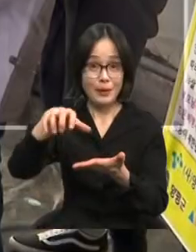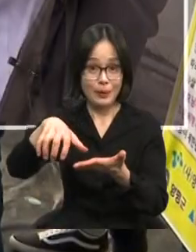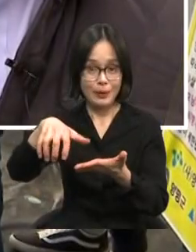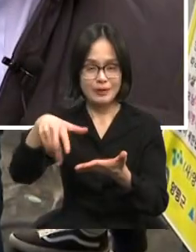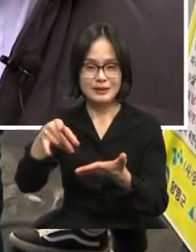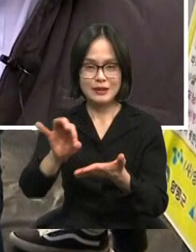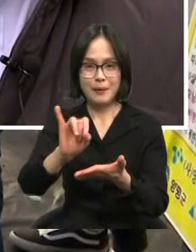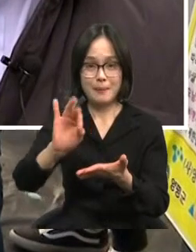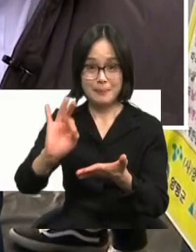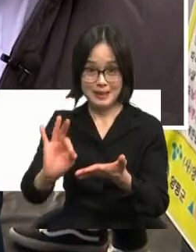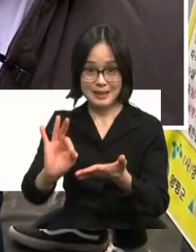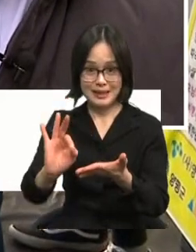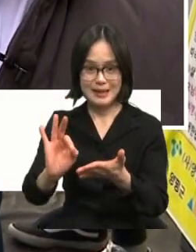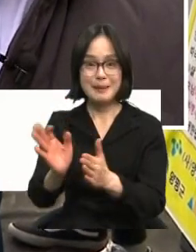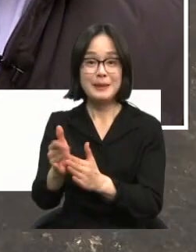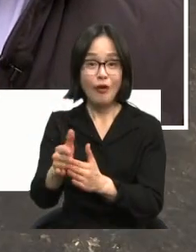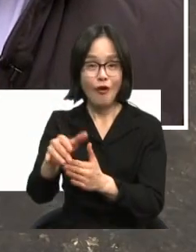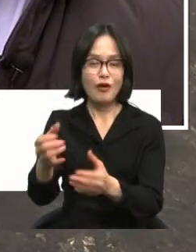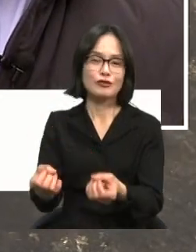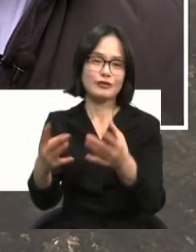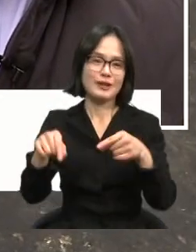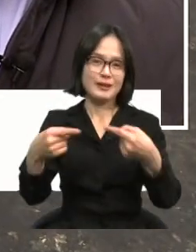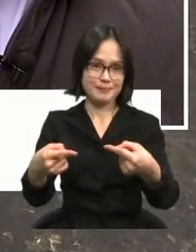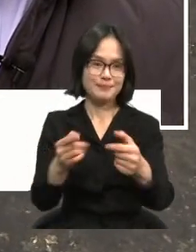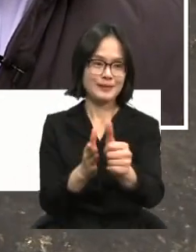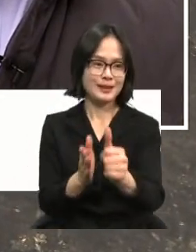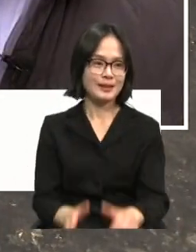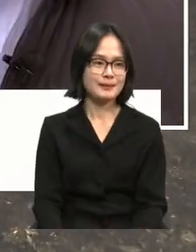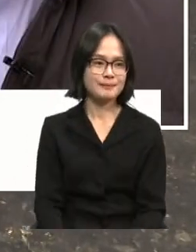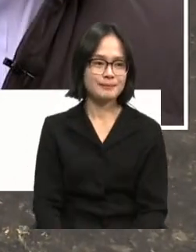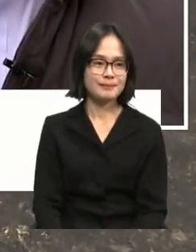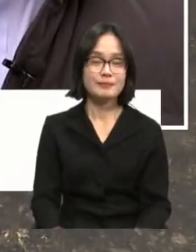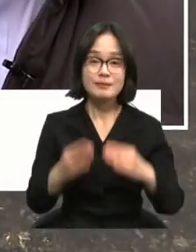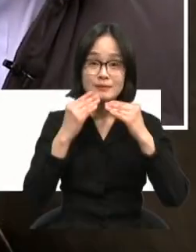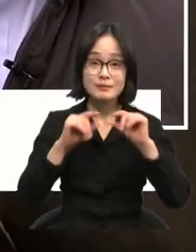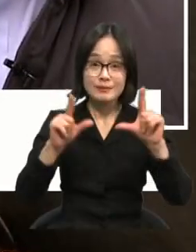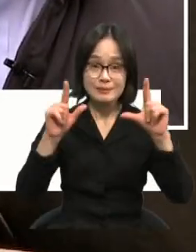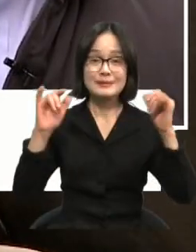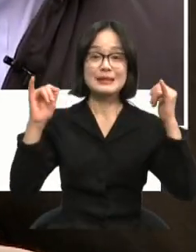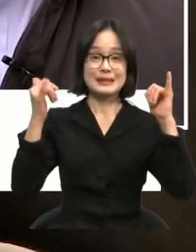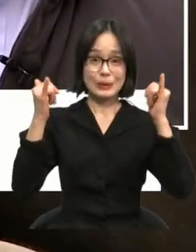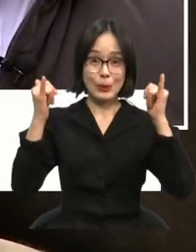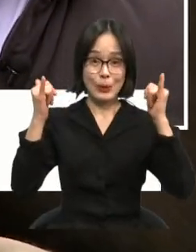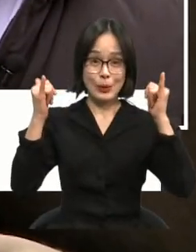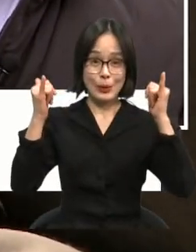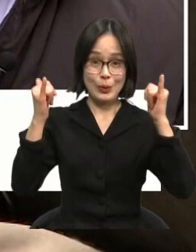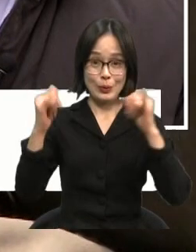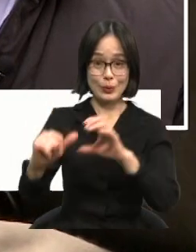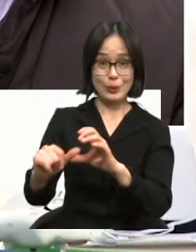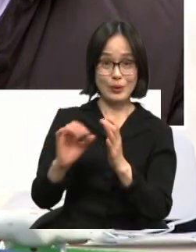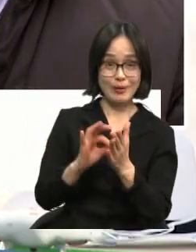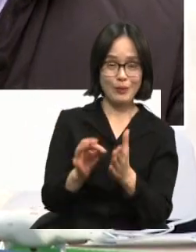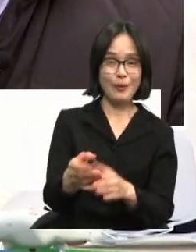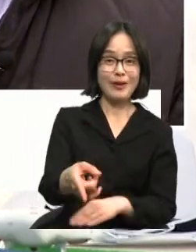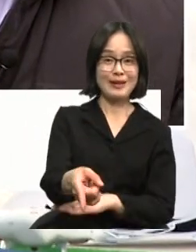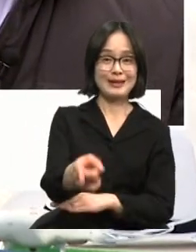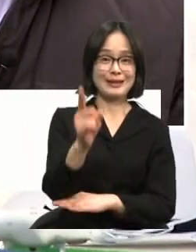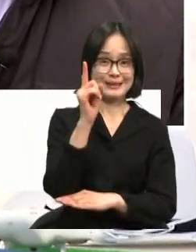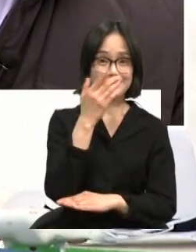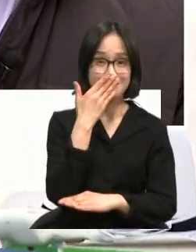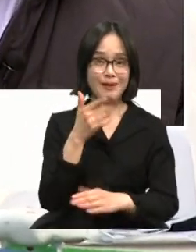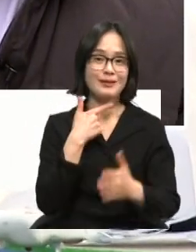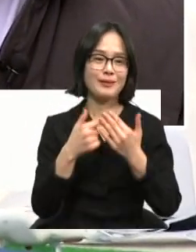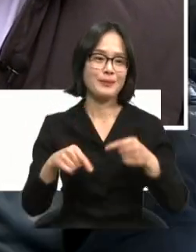또 주말에는 드론 낚시를 해보는 체험이라든지 수미마을의 식당, 사륜 오토바이